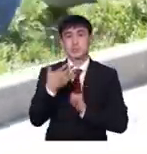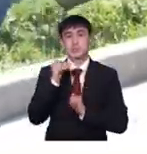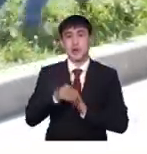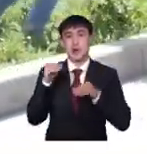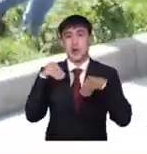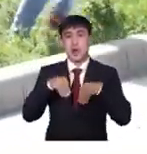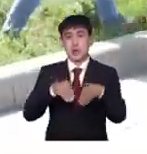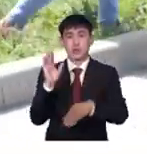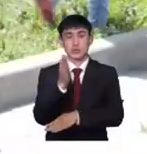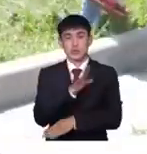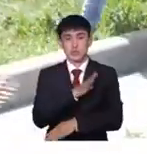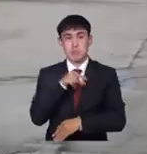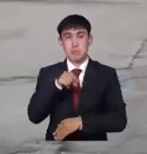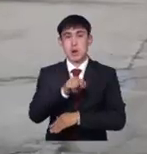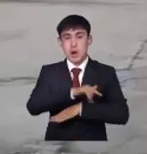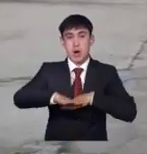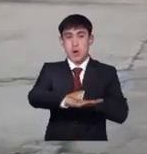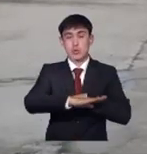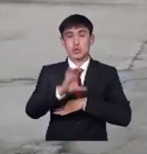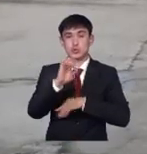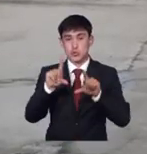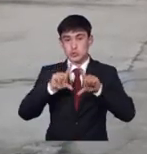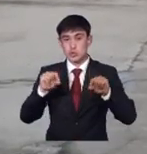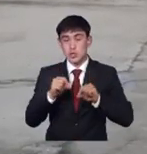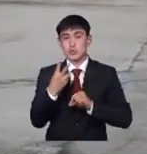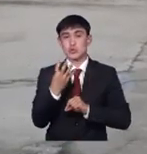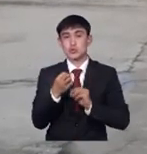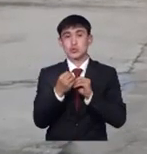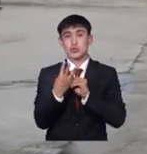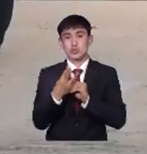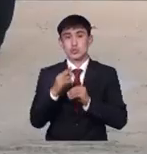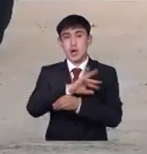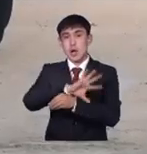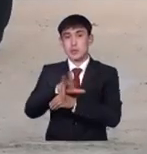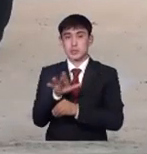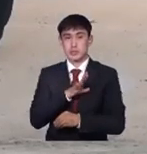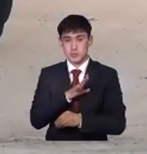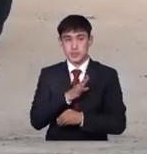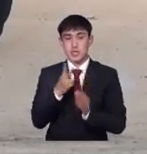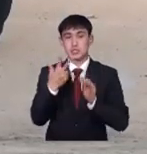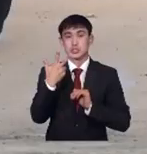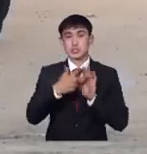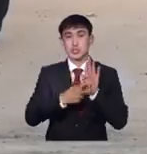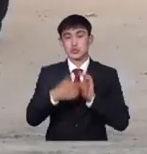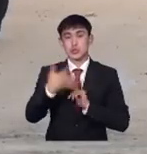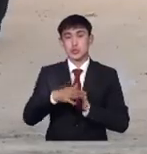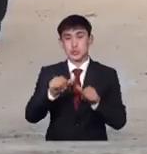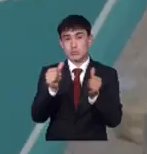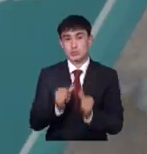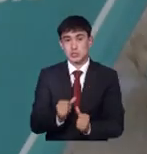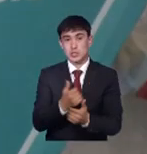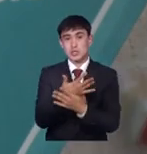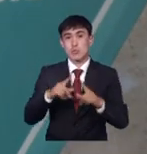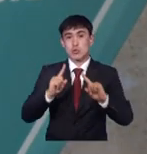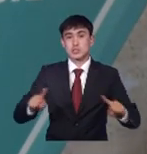отырғызылды. Мыңға жуық аула, 2 мыңнан астам әлеуметтік нысан, 413 нысаны абаттандырылды. 850-ден астам ескерткіш, мұражайлар